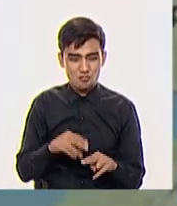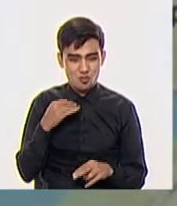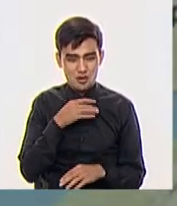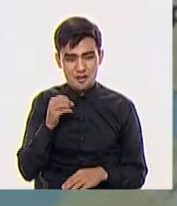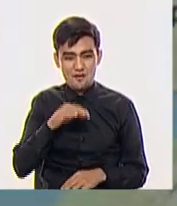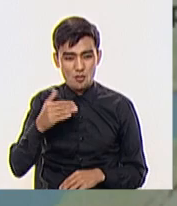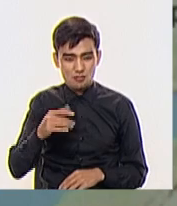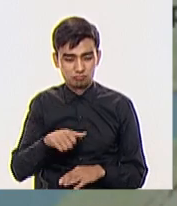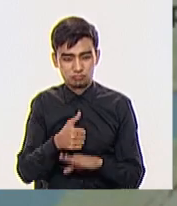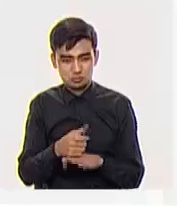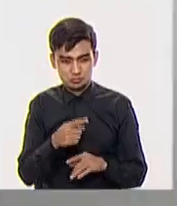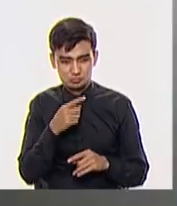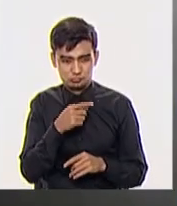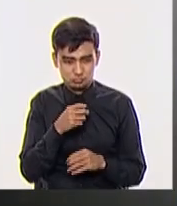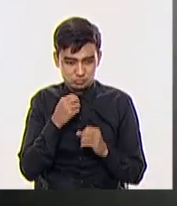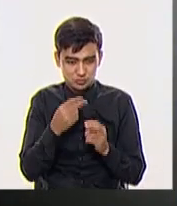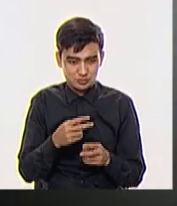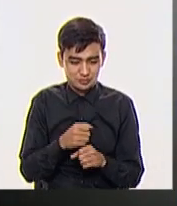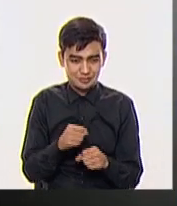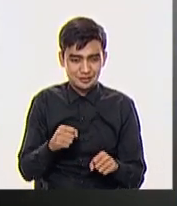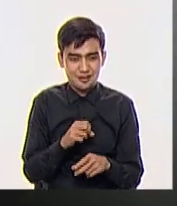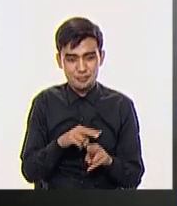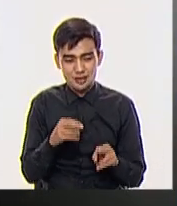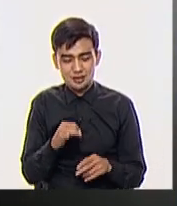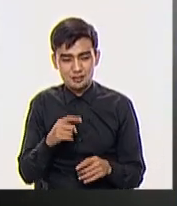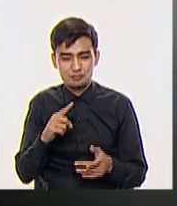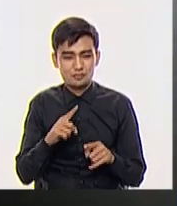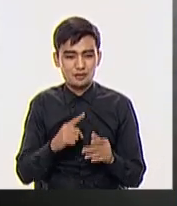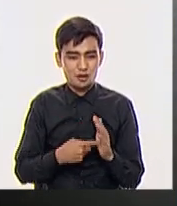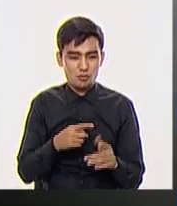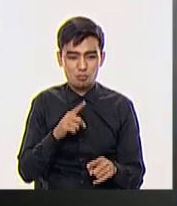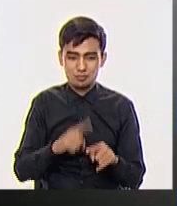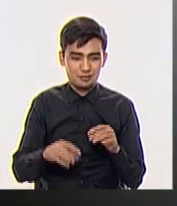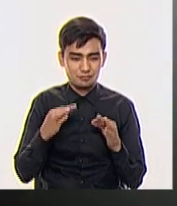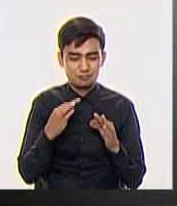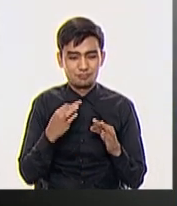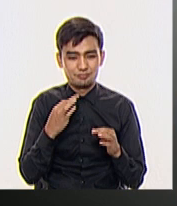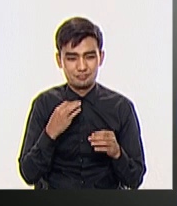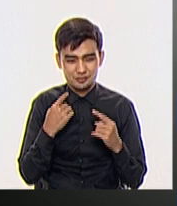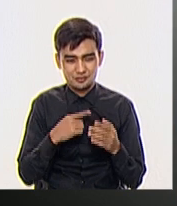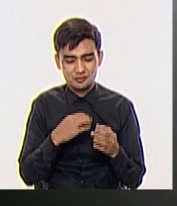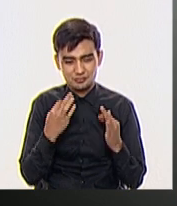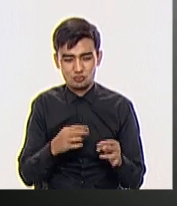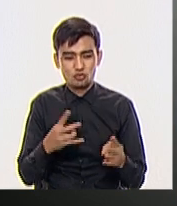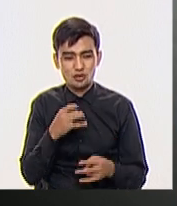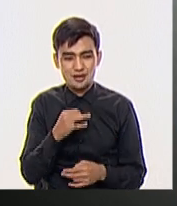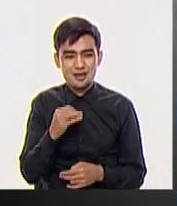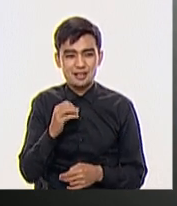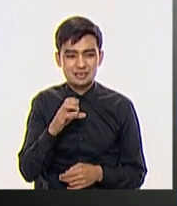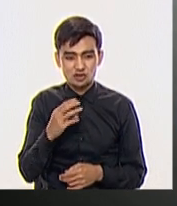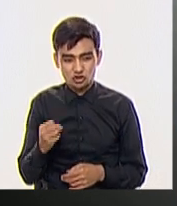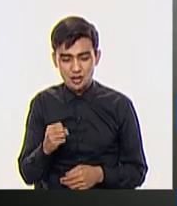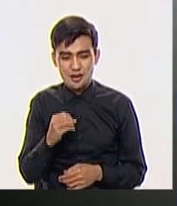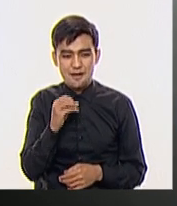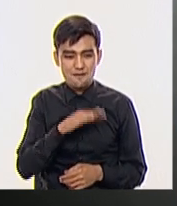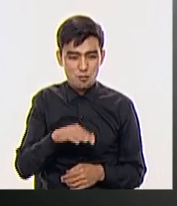европейские лидеры. Президент Литвы Гитанас Науседа потребовал немедленного освобождения Протасевича, а в США и Европе даже хотят